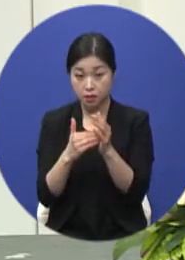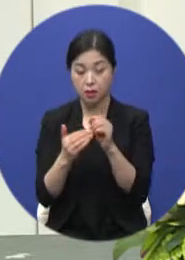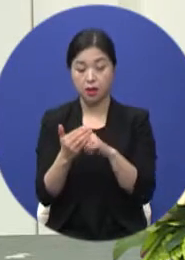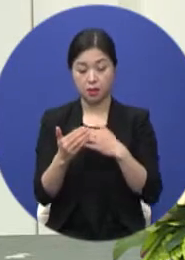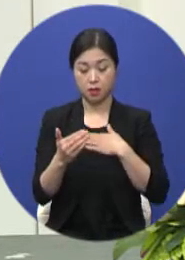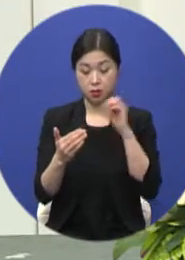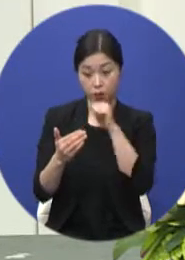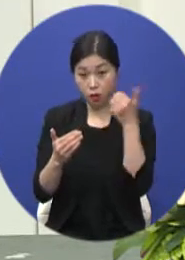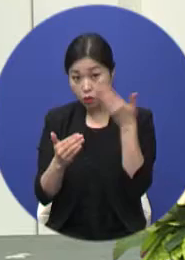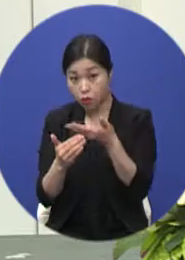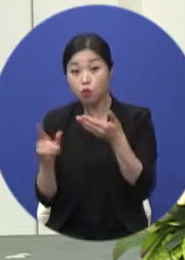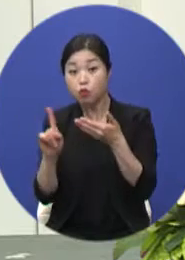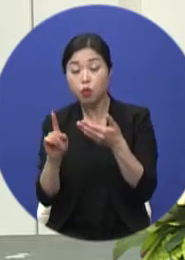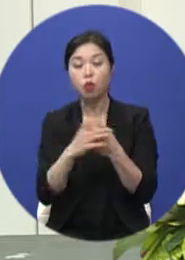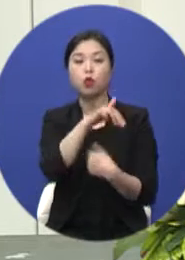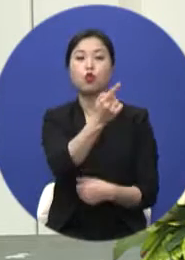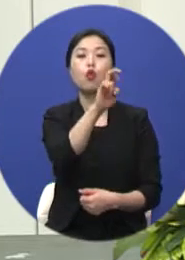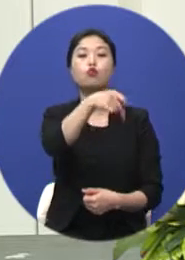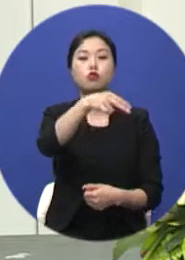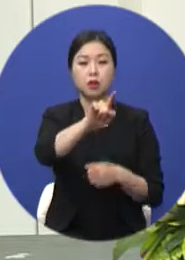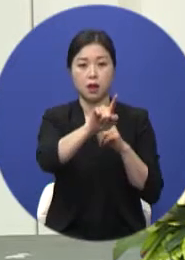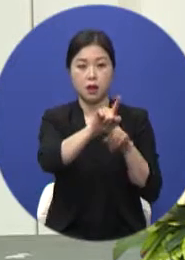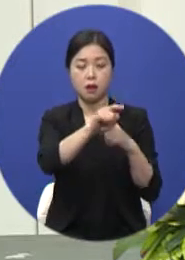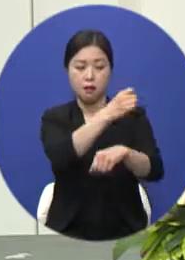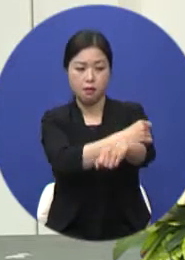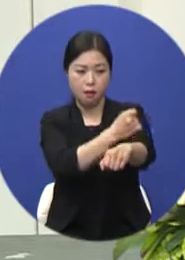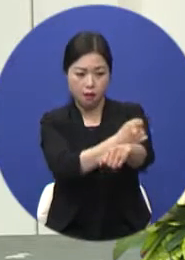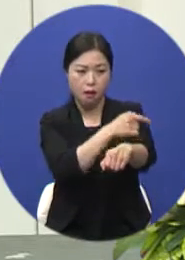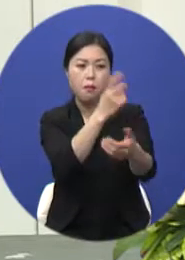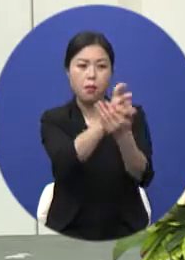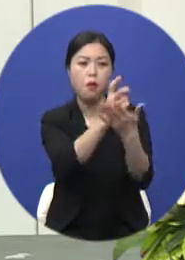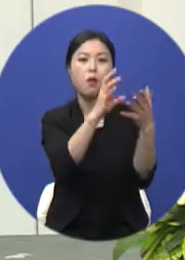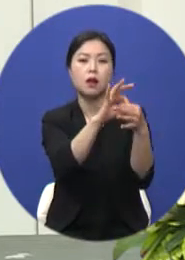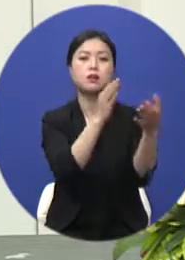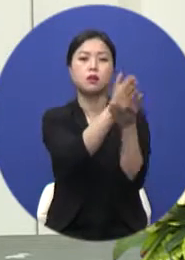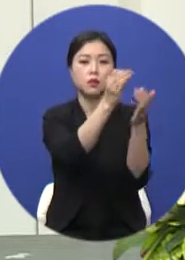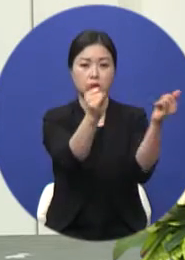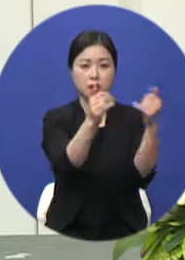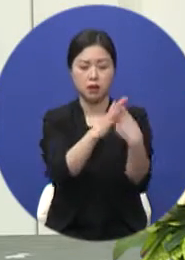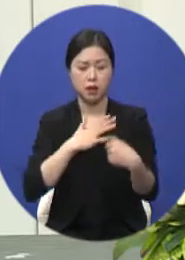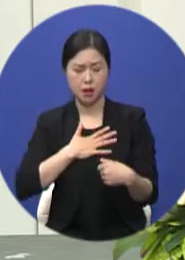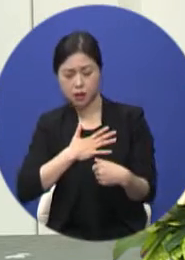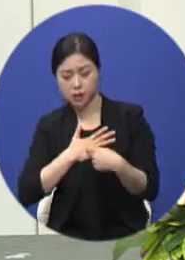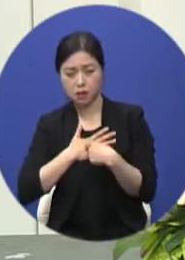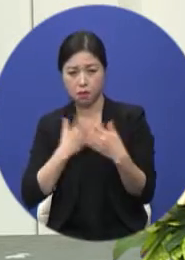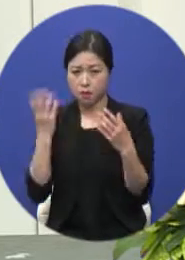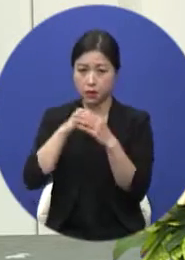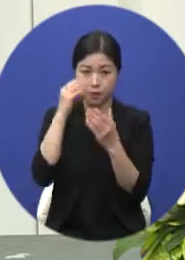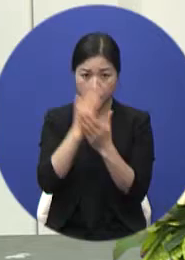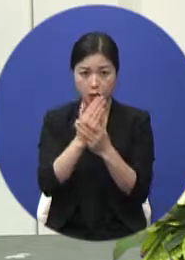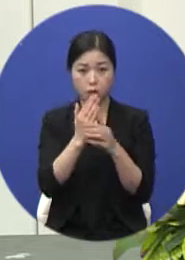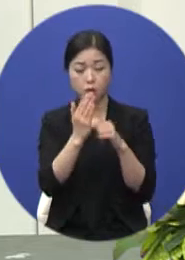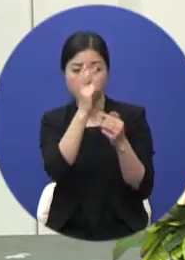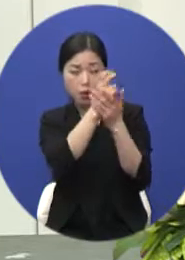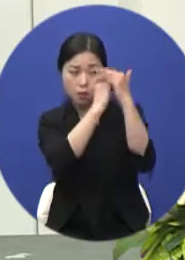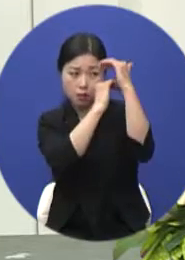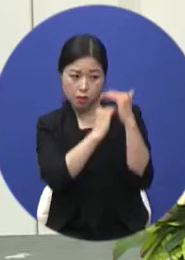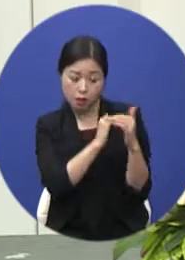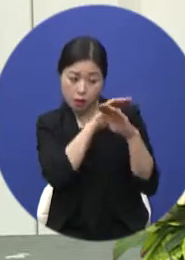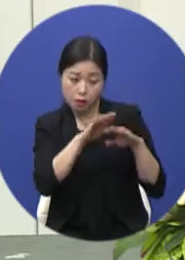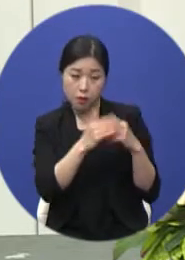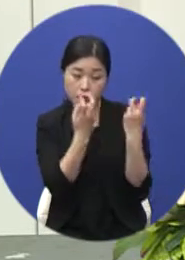게 노무사예요. 너무 감정을 싣지 말고 그 합리적으로 절차적으로 해결할 수 있는 법은